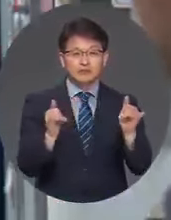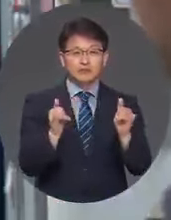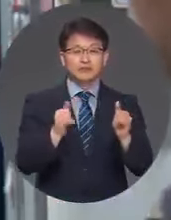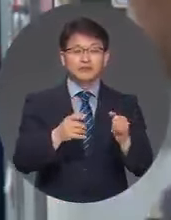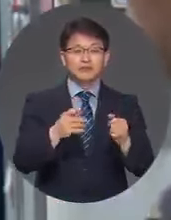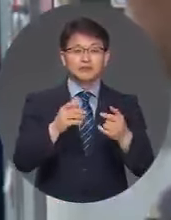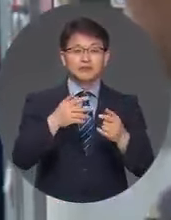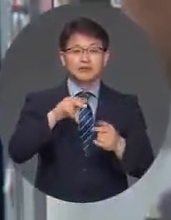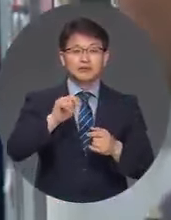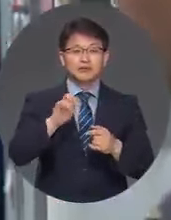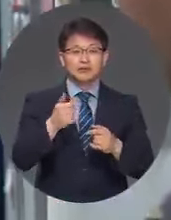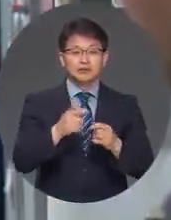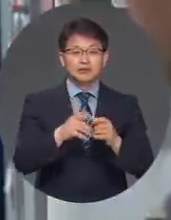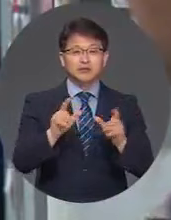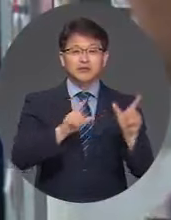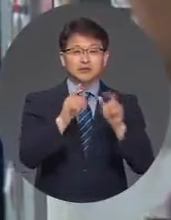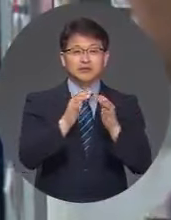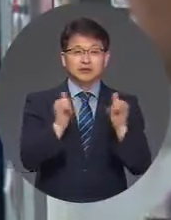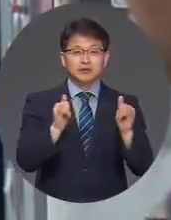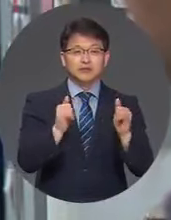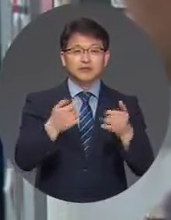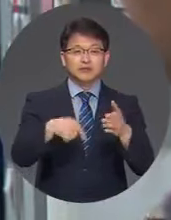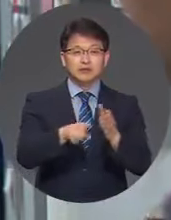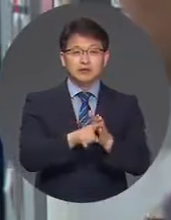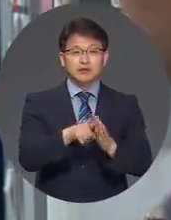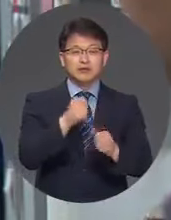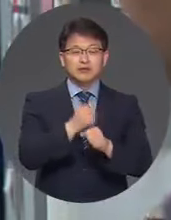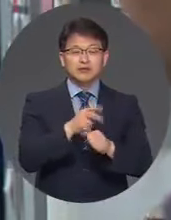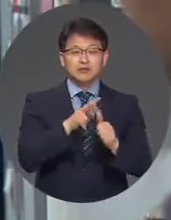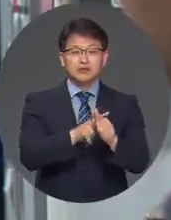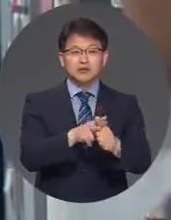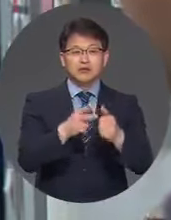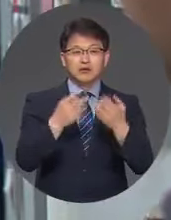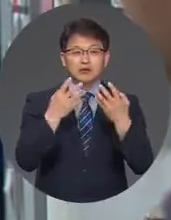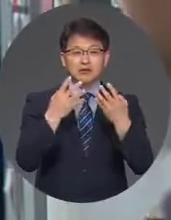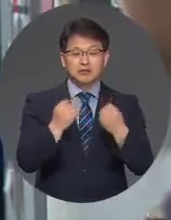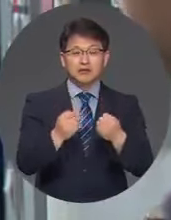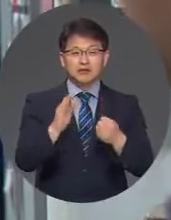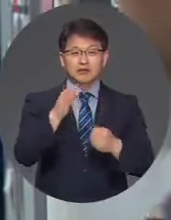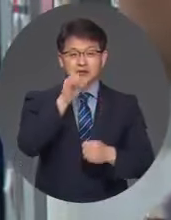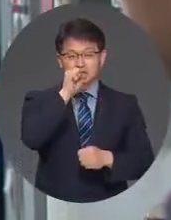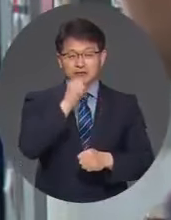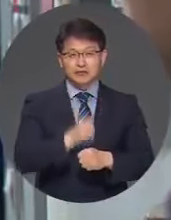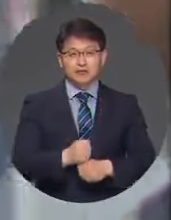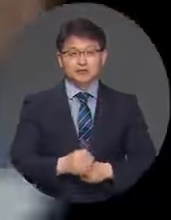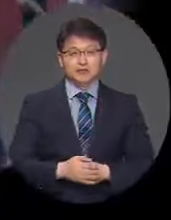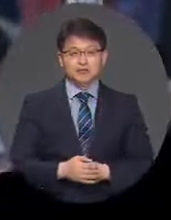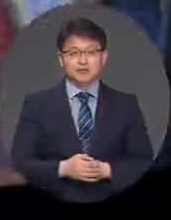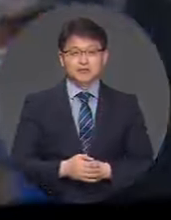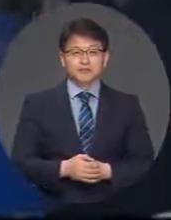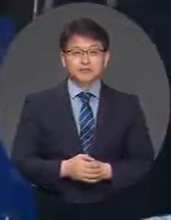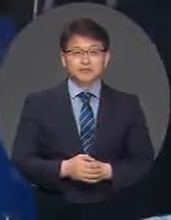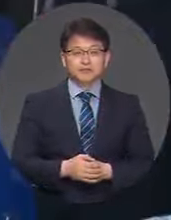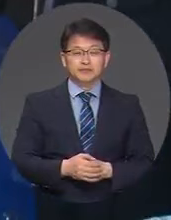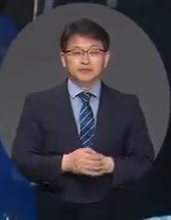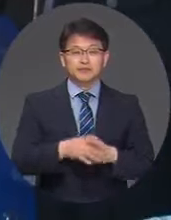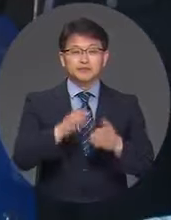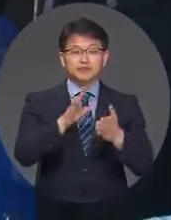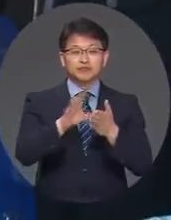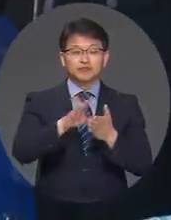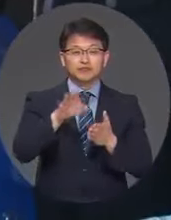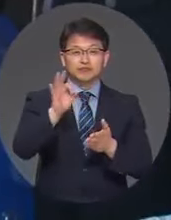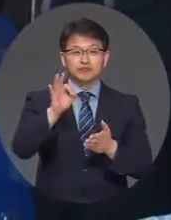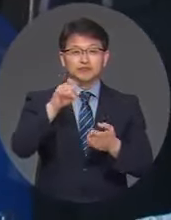소상공인들과 이제 서민들, 이런 분들을 위할 수 있는 그런 후보들이 많이 됐으면 좋겠어요.